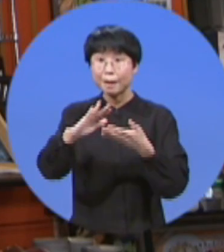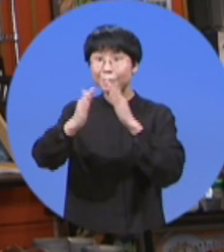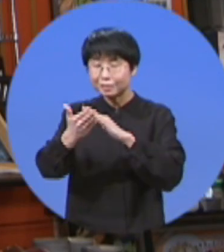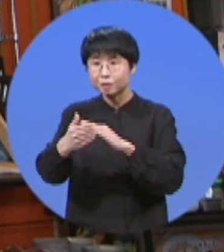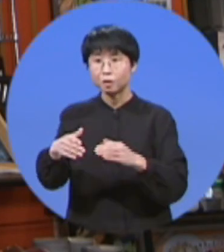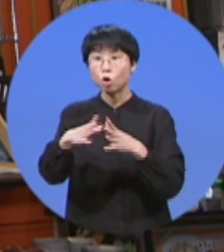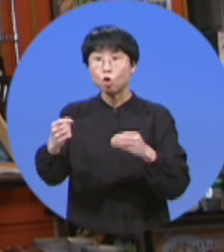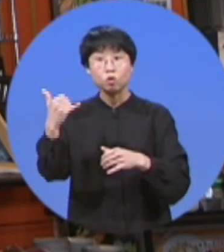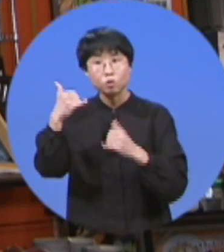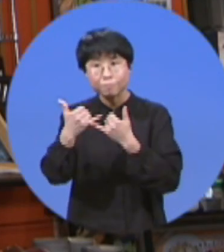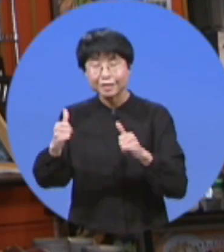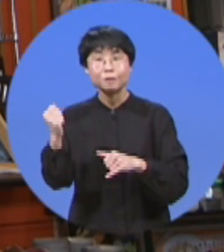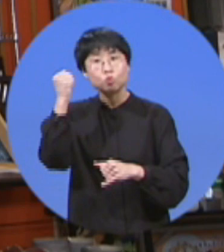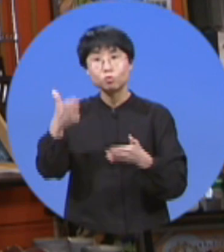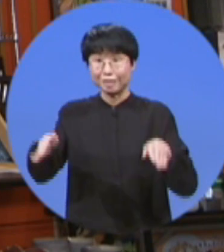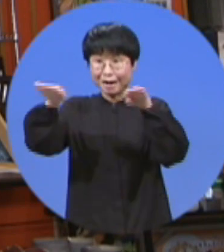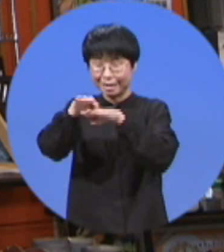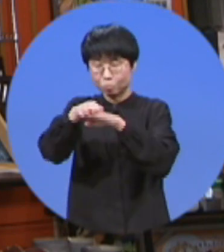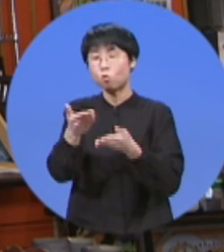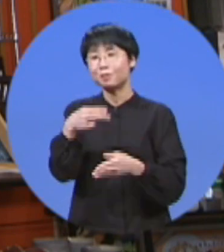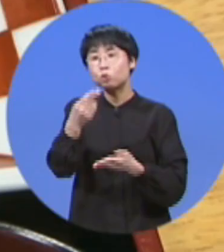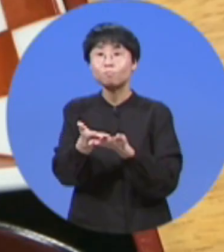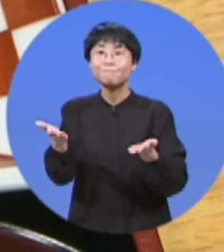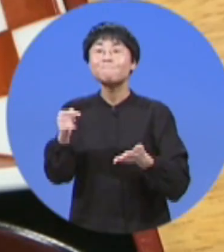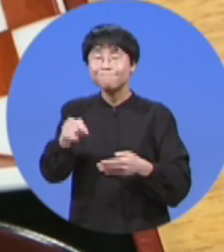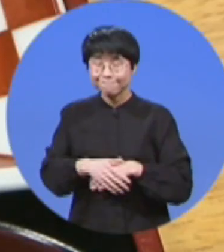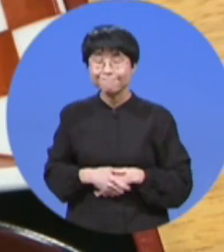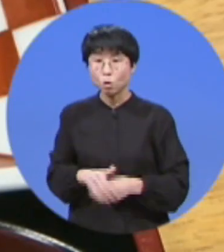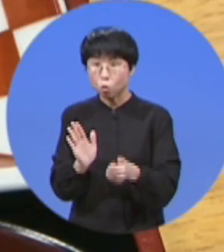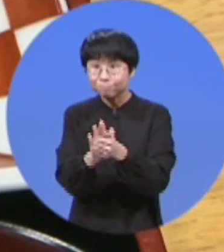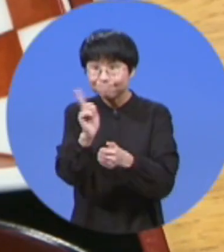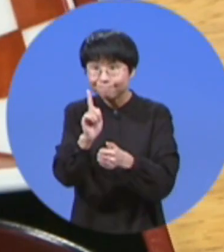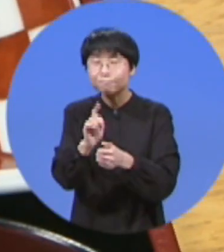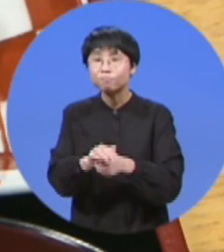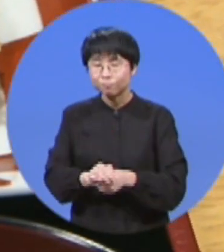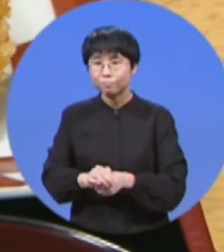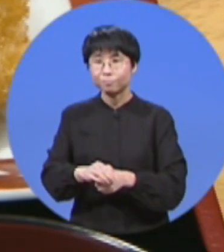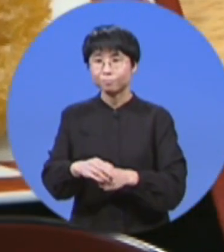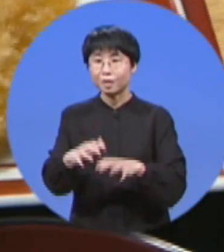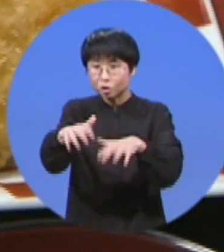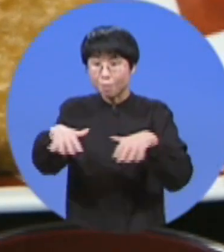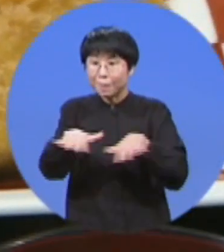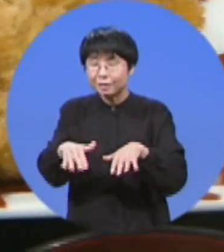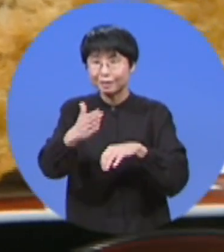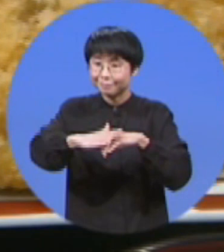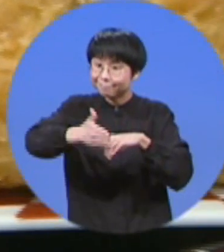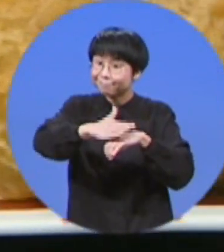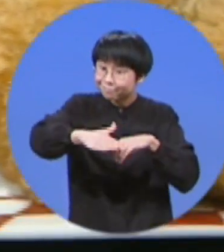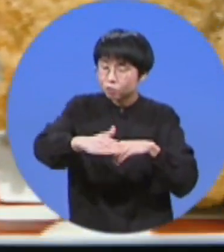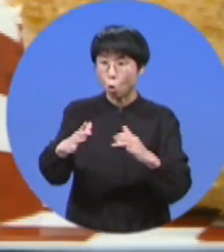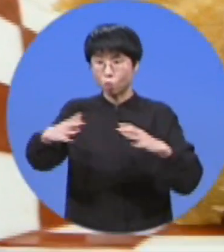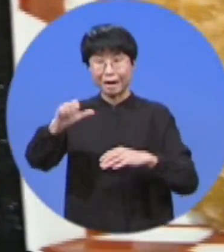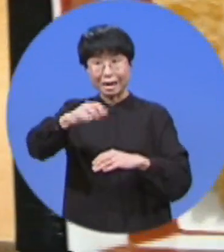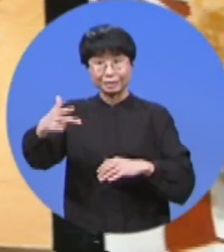国民宿舎直営の飲食店。お店のおすすめは新鮮なお刺身と大きなアジフライ